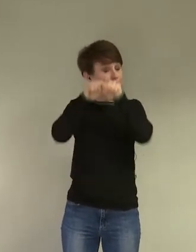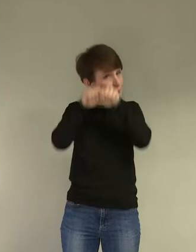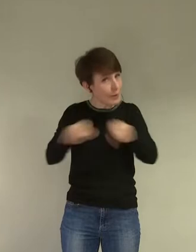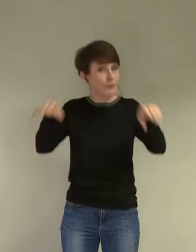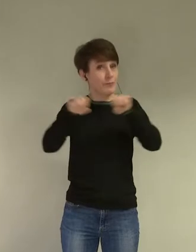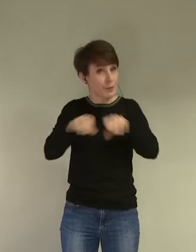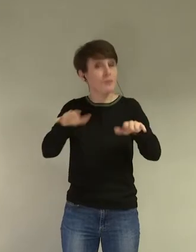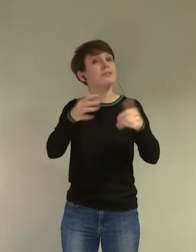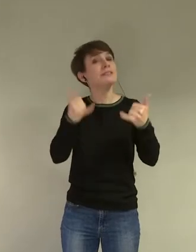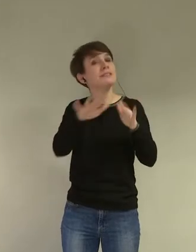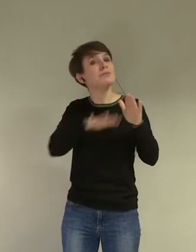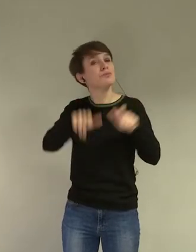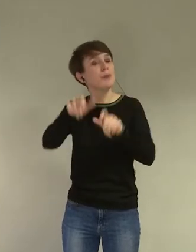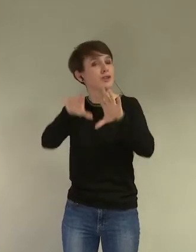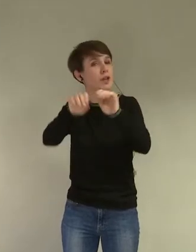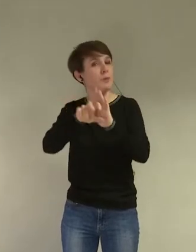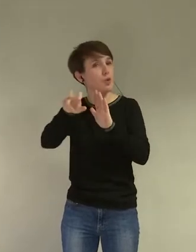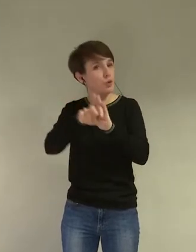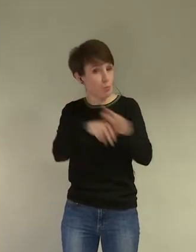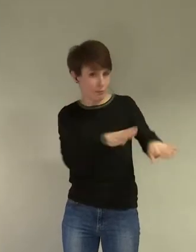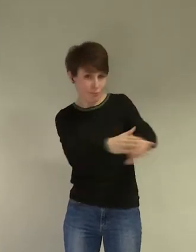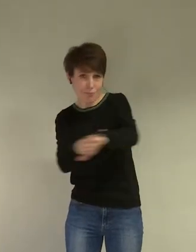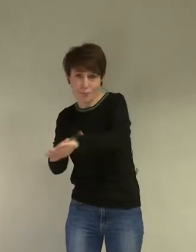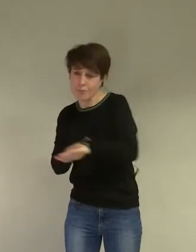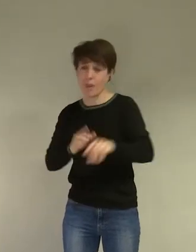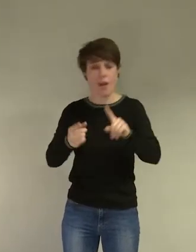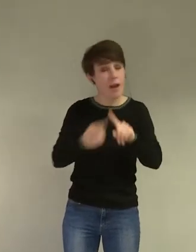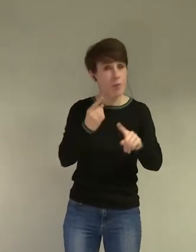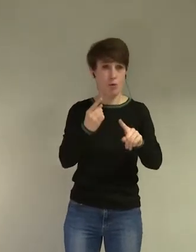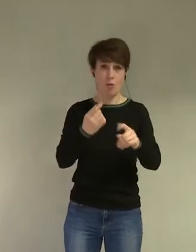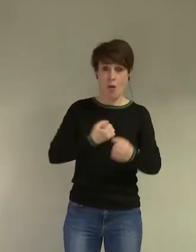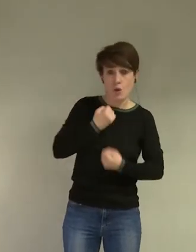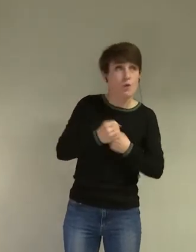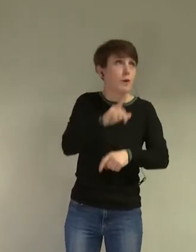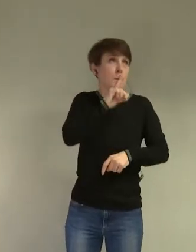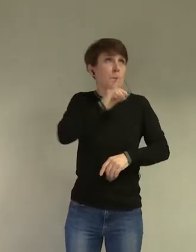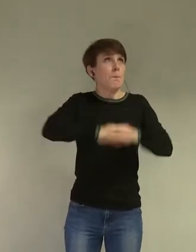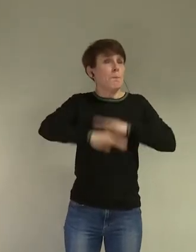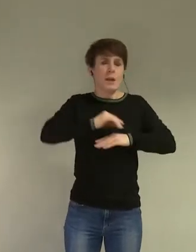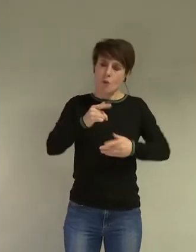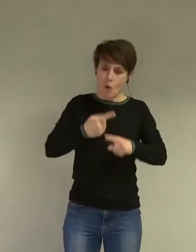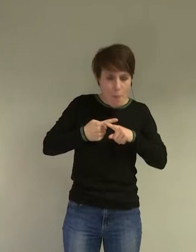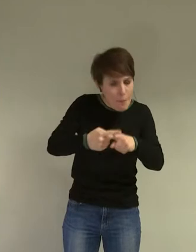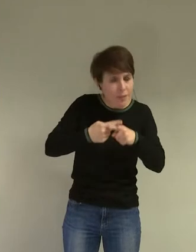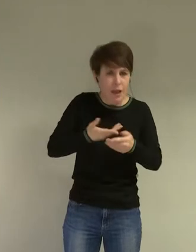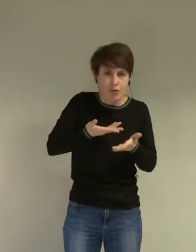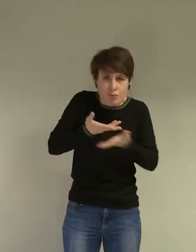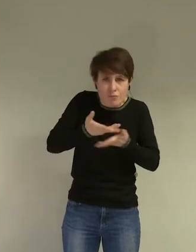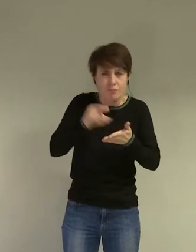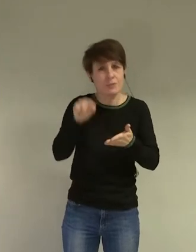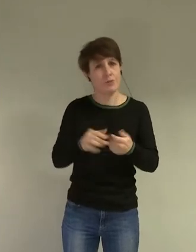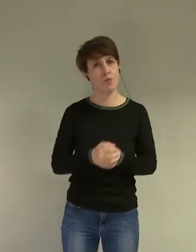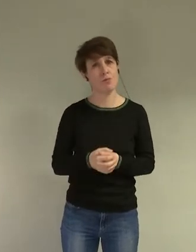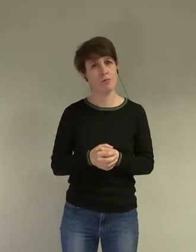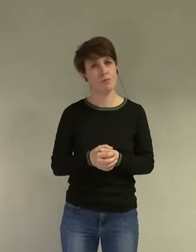informer les grenoblois est libre de bois de la nécessité de partager les souffrances nous continuerons à aller à la rencontre du plus grand nombre